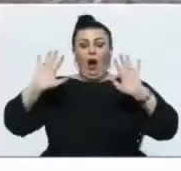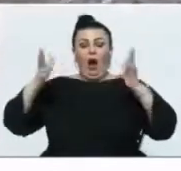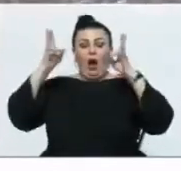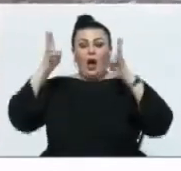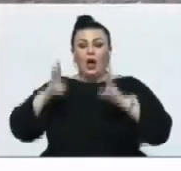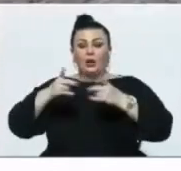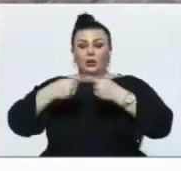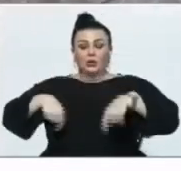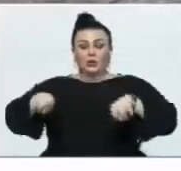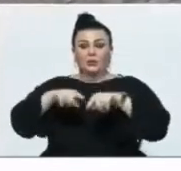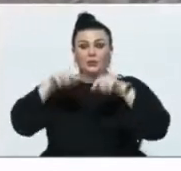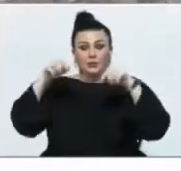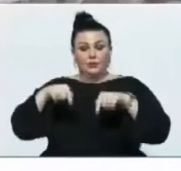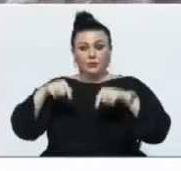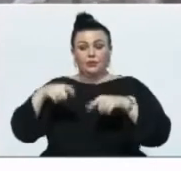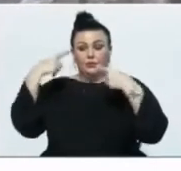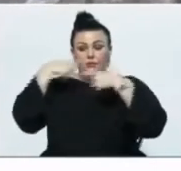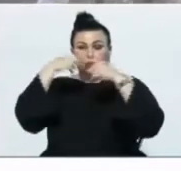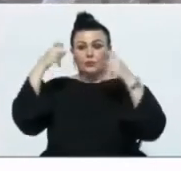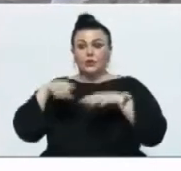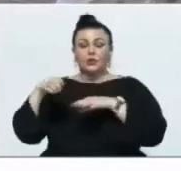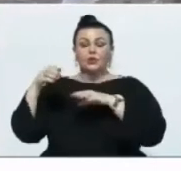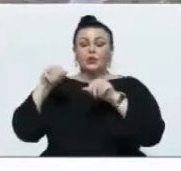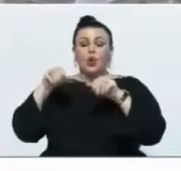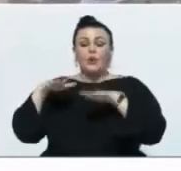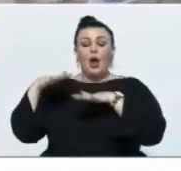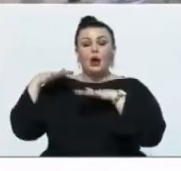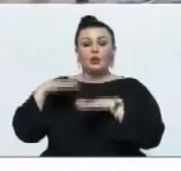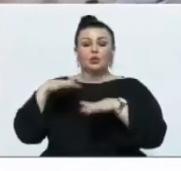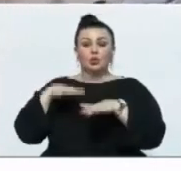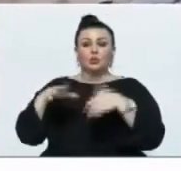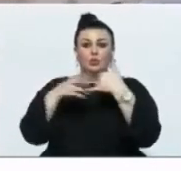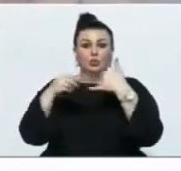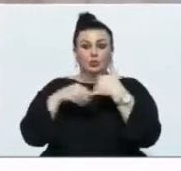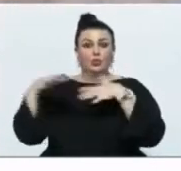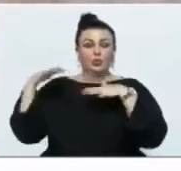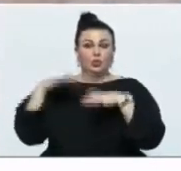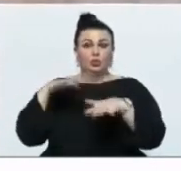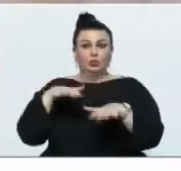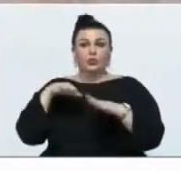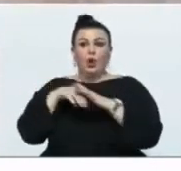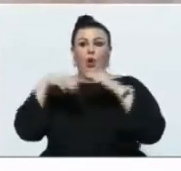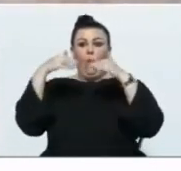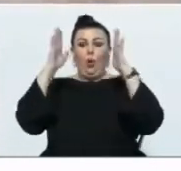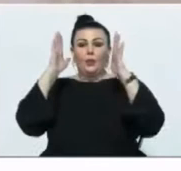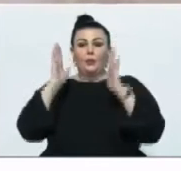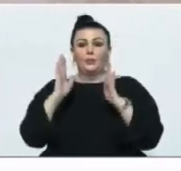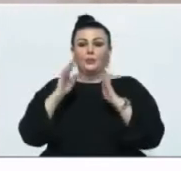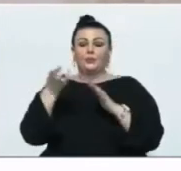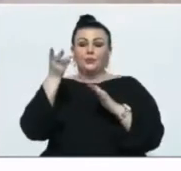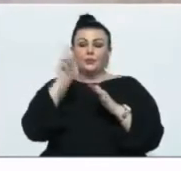daha doğrusu və burada qeyd edək ki, sürüşmə zamanı bir ictimai yaşa obyektinə,